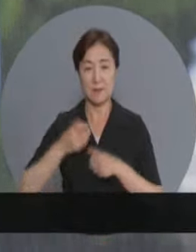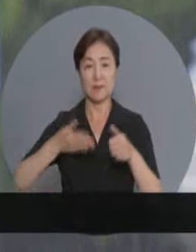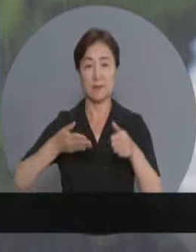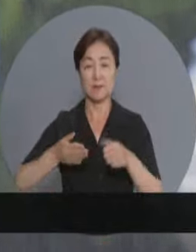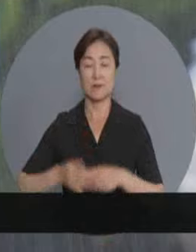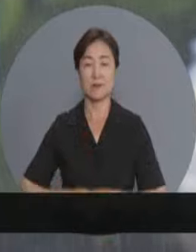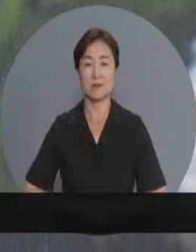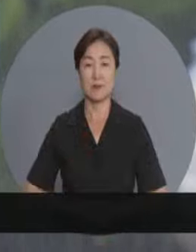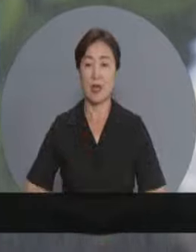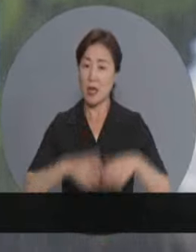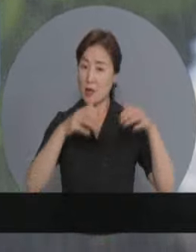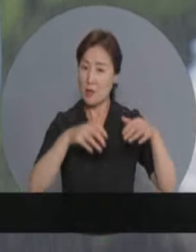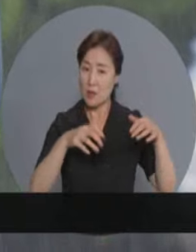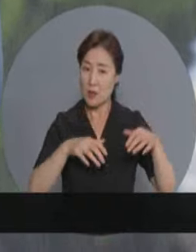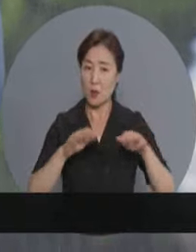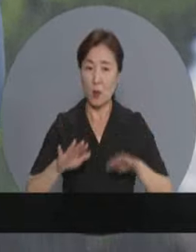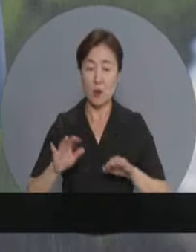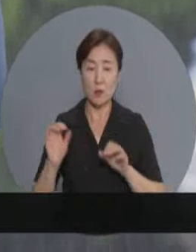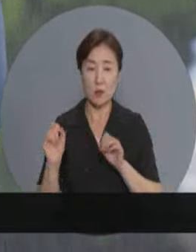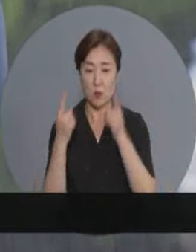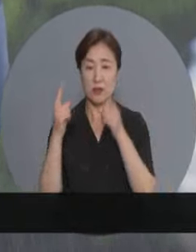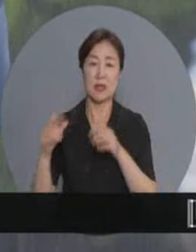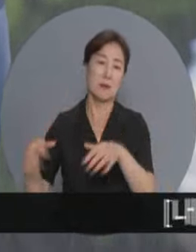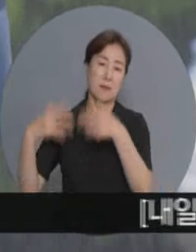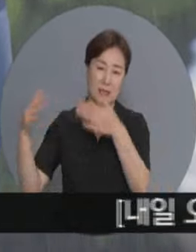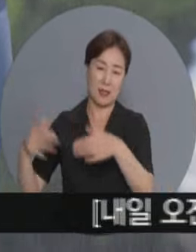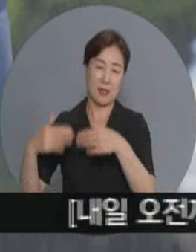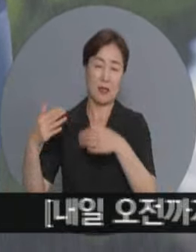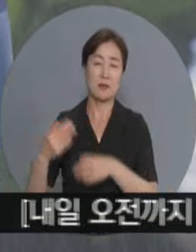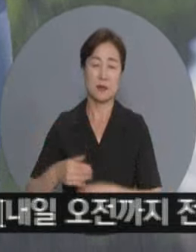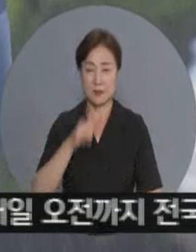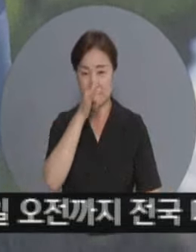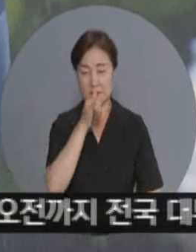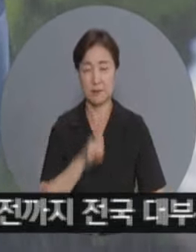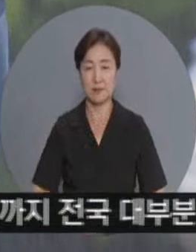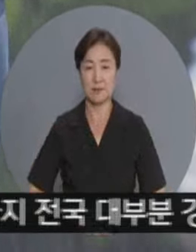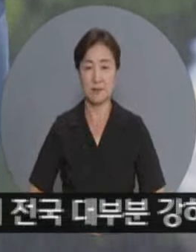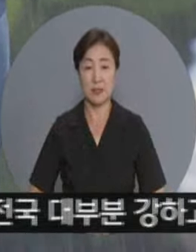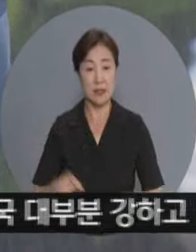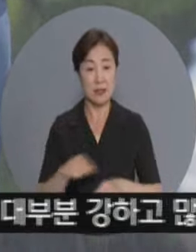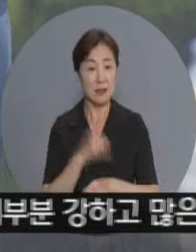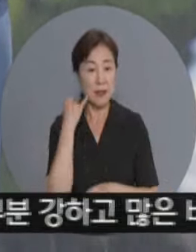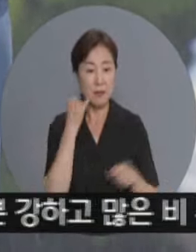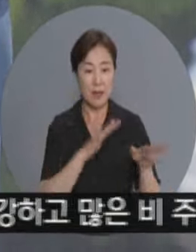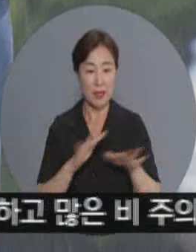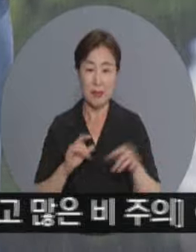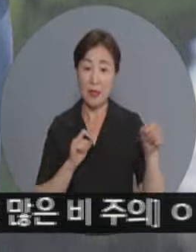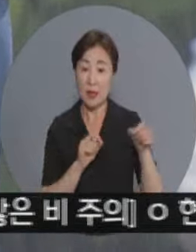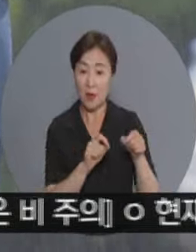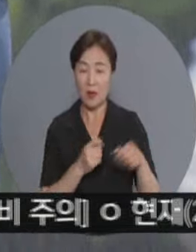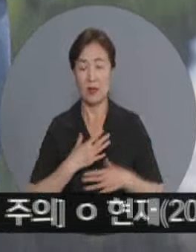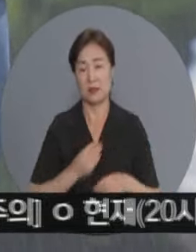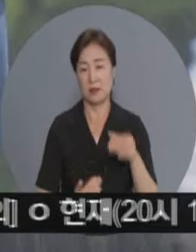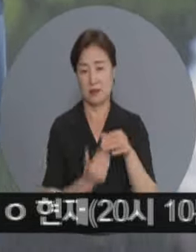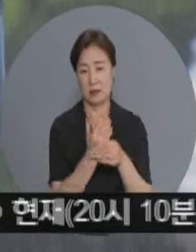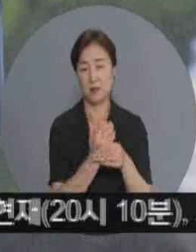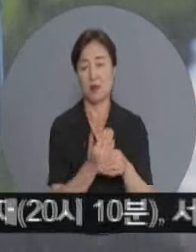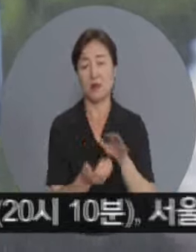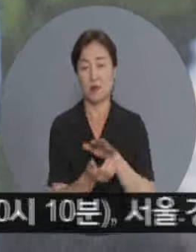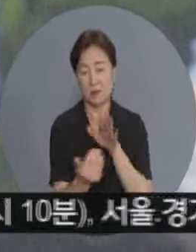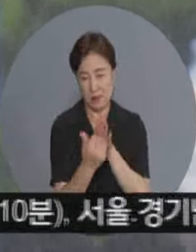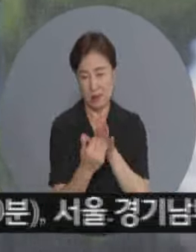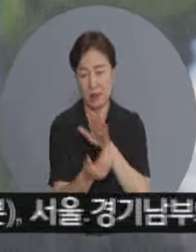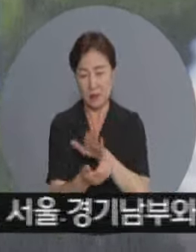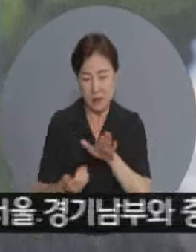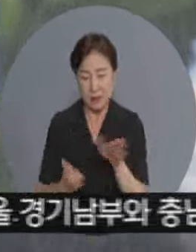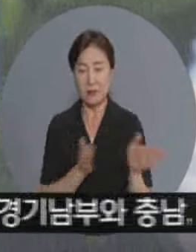주의하셔야겠고요. 비와 함께 오늘 밤부터 강한 바람도 불어옵니다. 특히 해안 지역에서는 안전사고 나지 않도록 미리